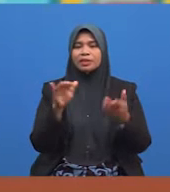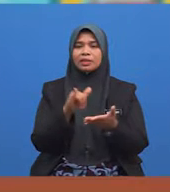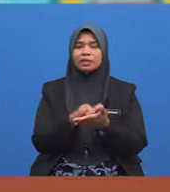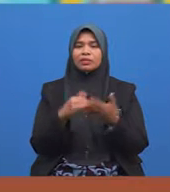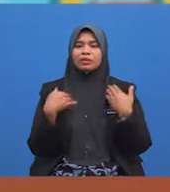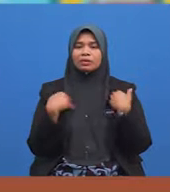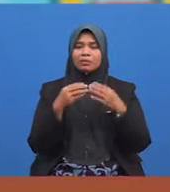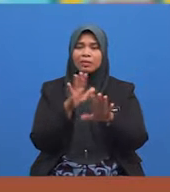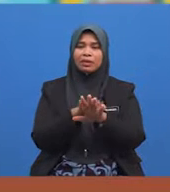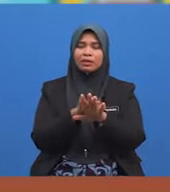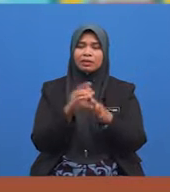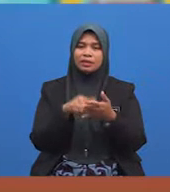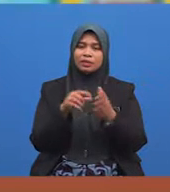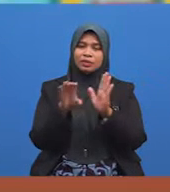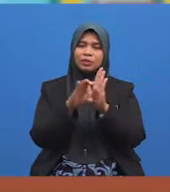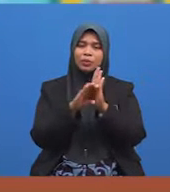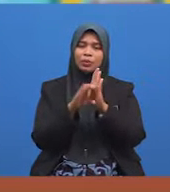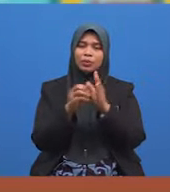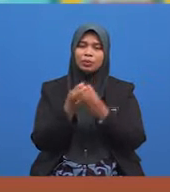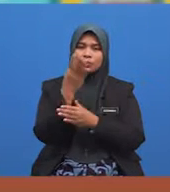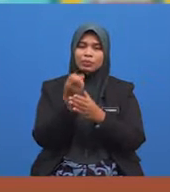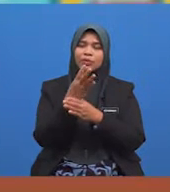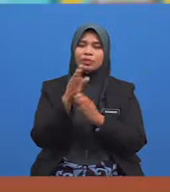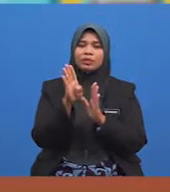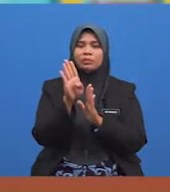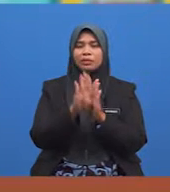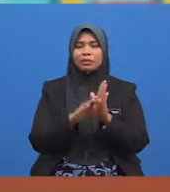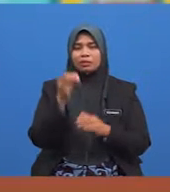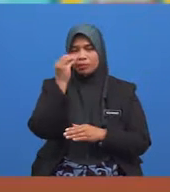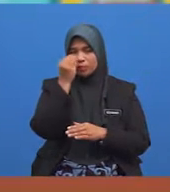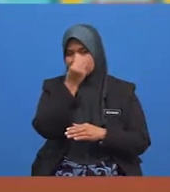Selain itu terdapat banyak contoh lagi tumbuhan berbunga.